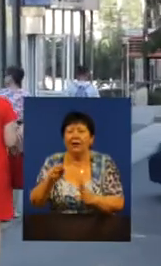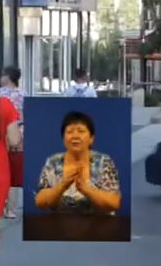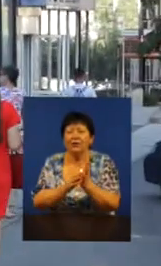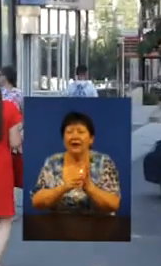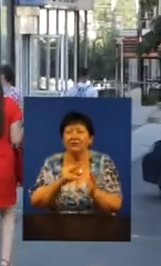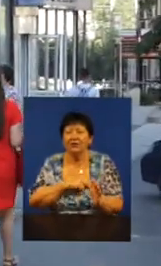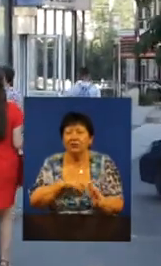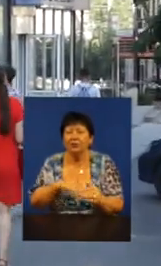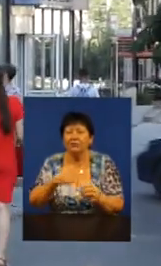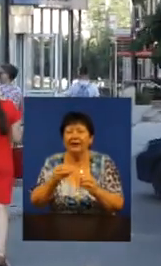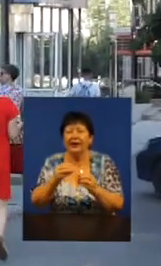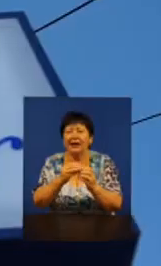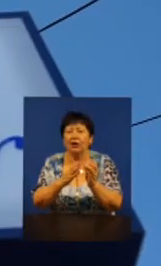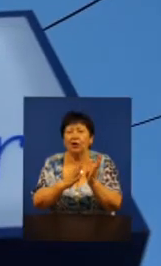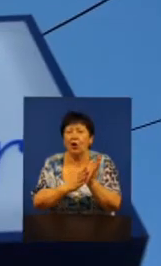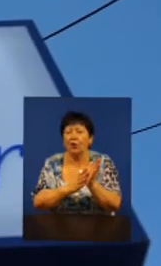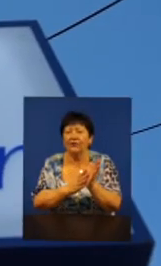la 19:00.